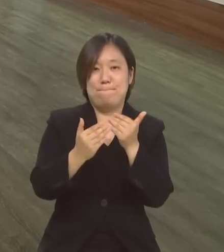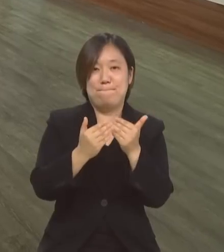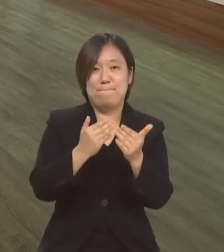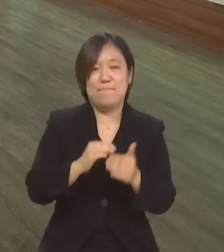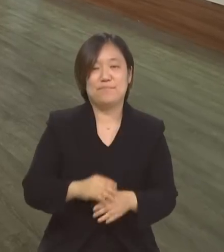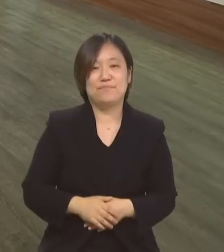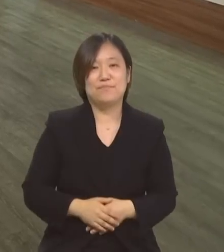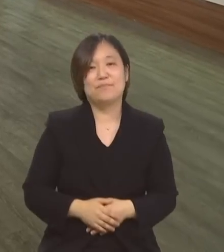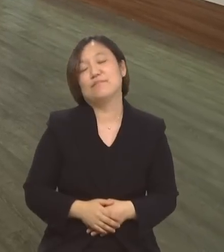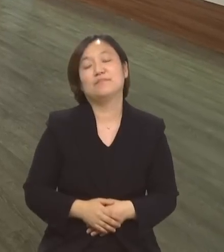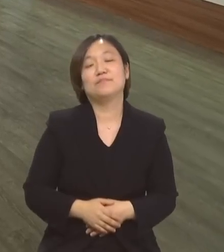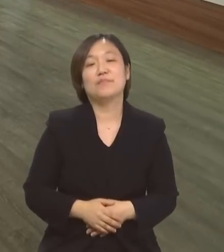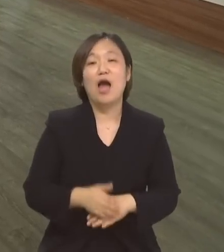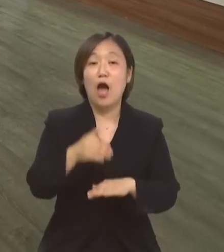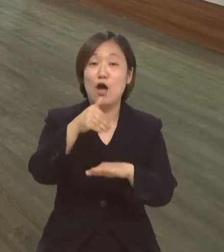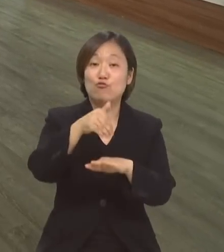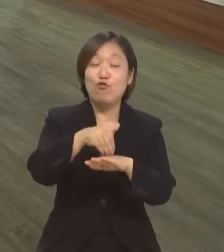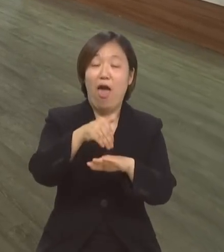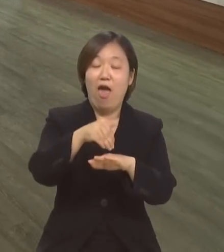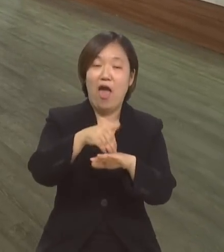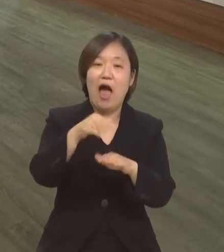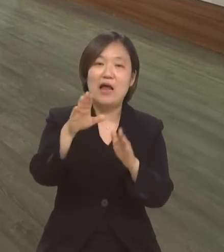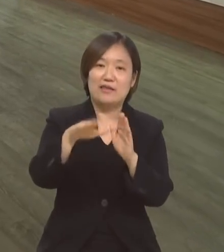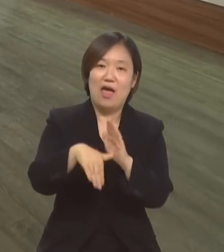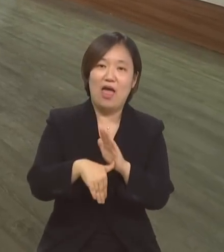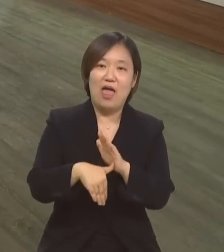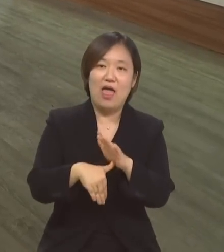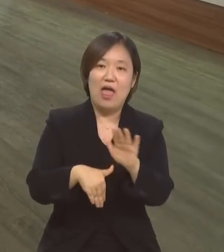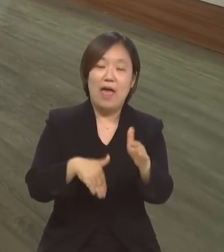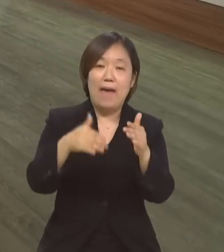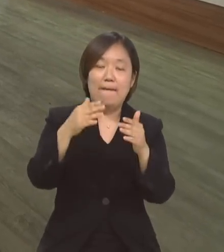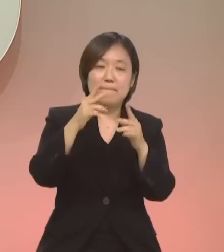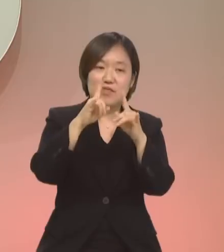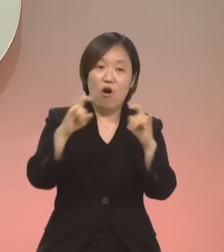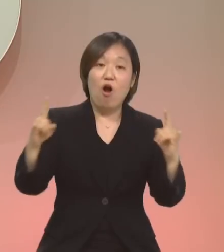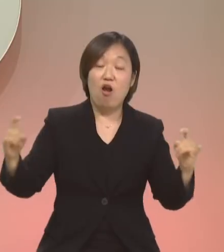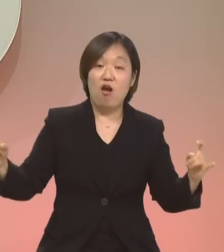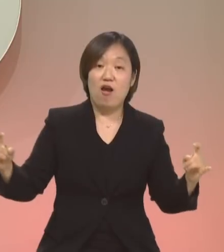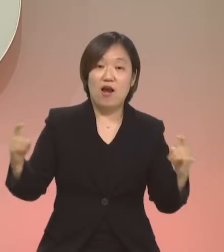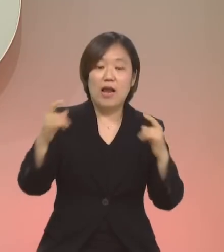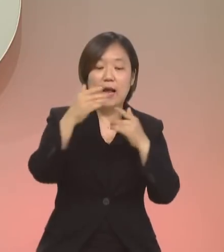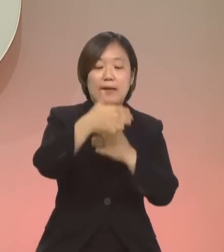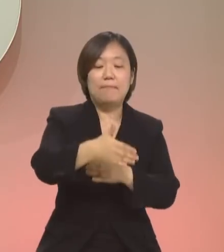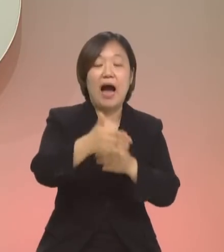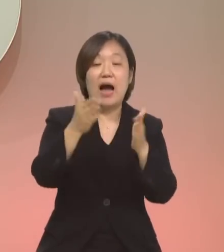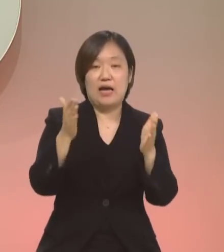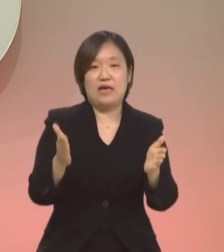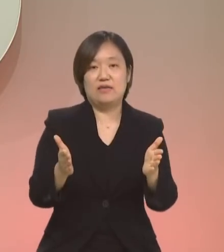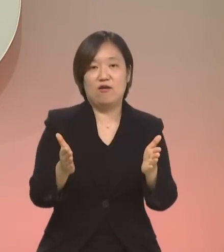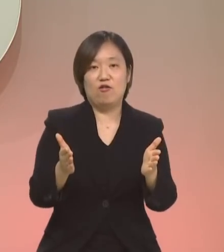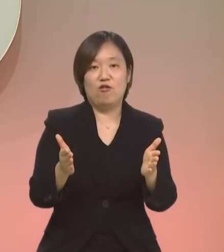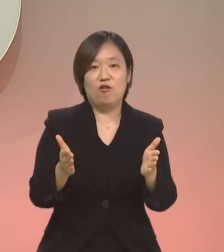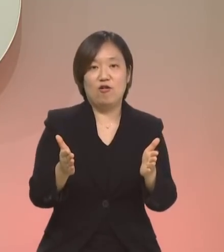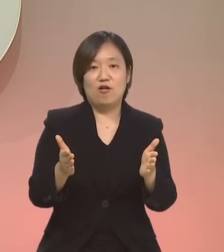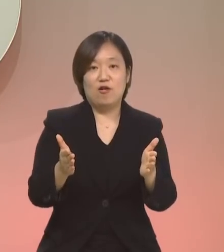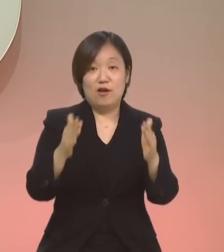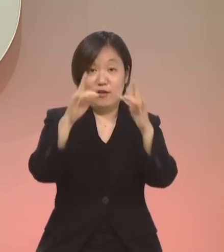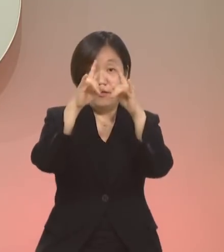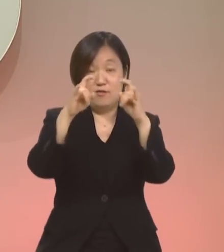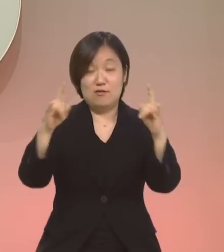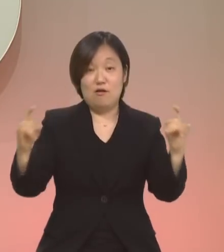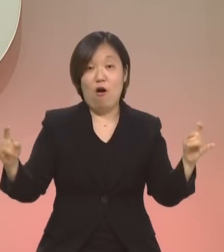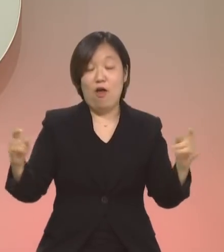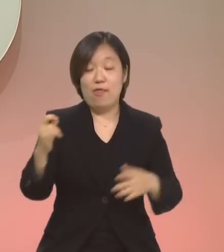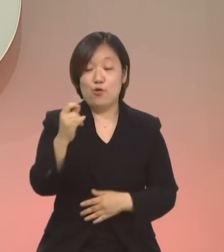행자 시절에 어디 어디 방에서 잠을 잔 적이 있었는데 어디 절에 절에 어디 그럼